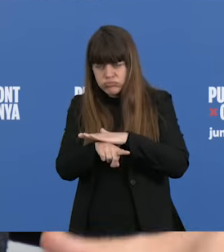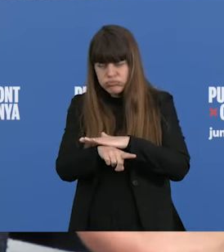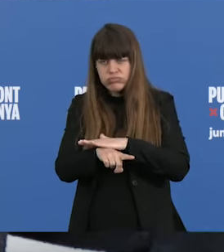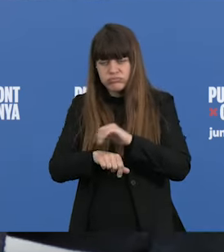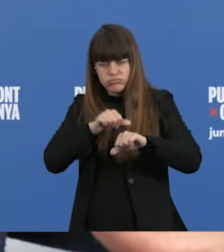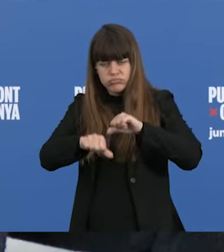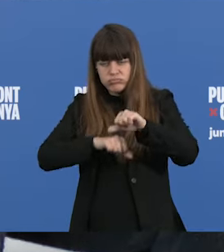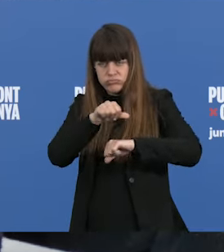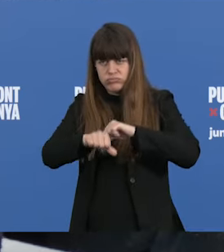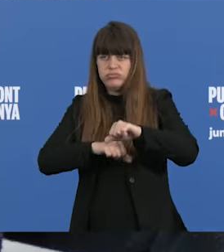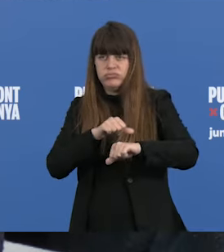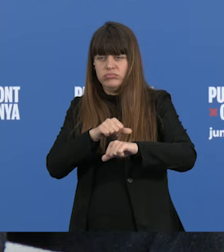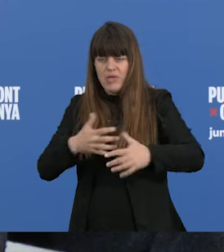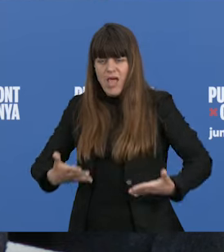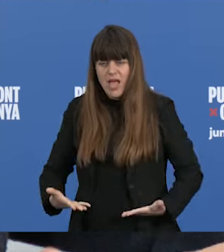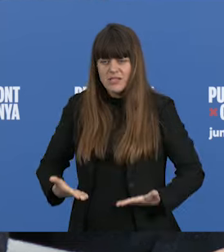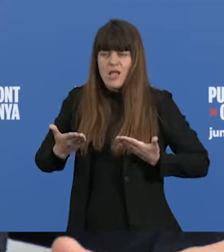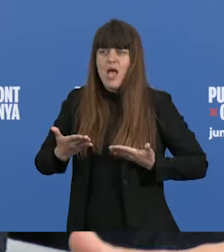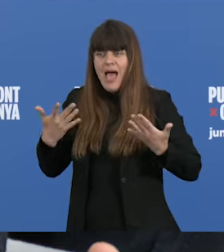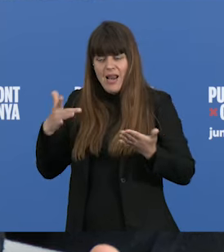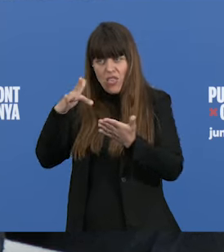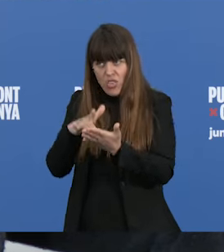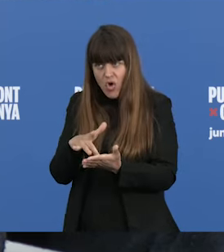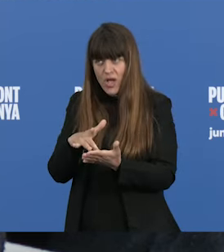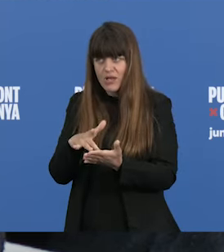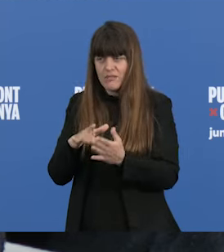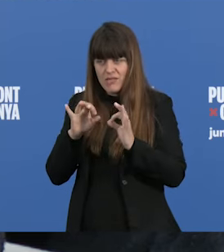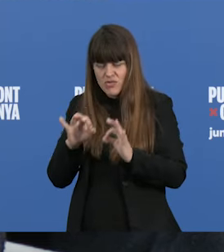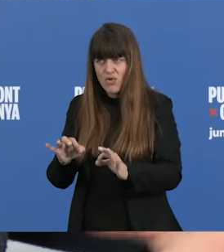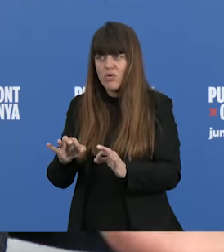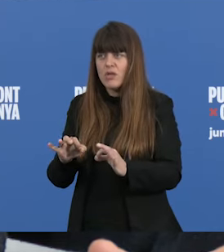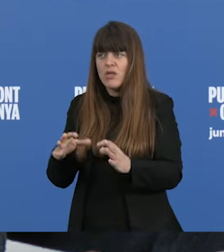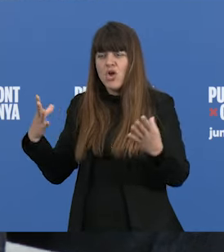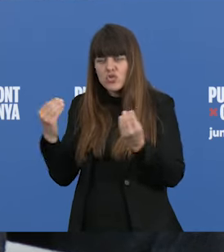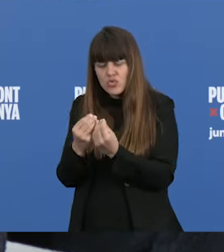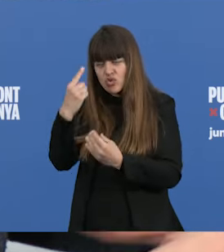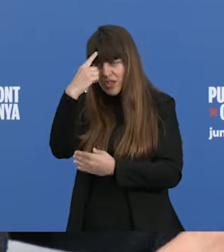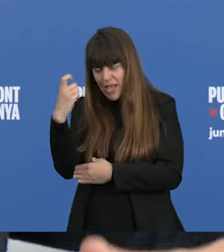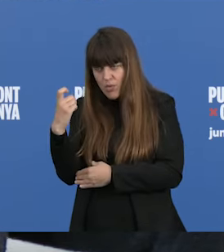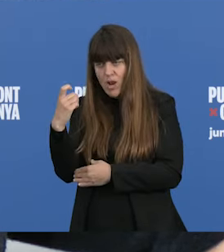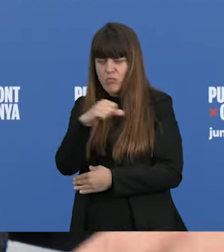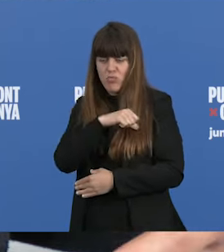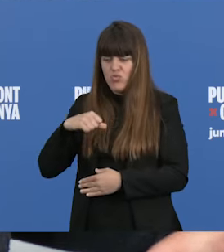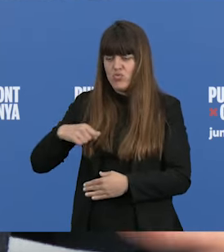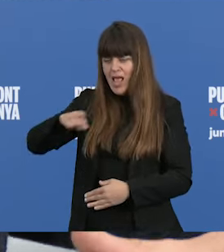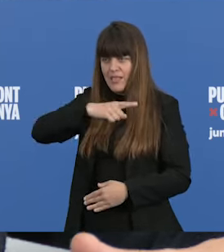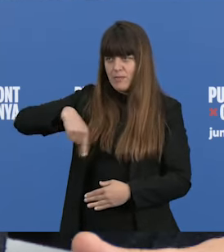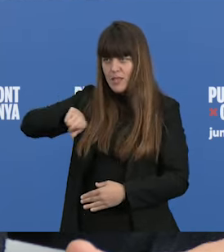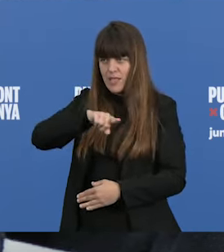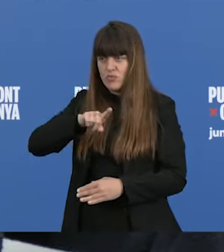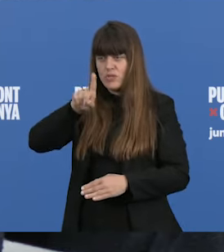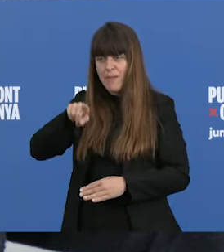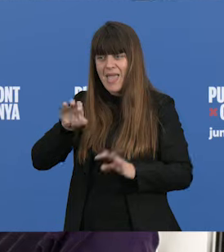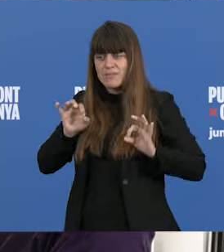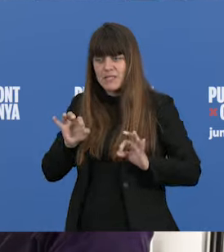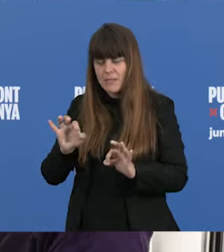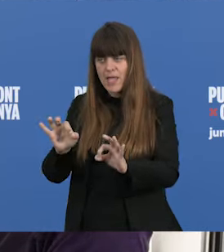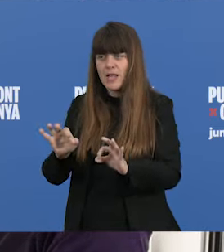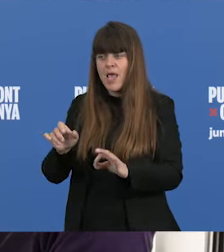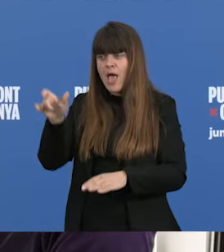a aixecar Catalunya. I ara toca fer això. Ara toca que tots junts tornem a creure en nosaltres mateixos